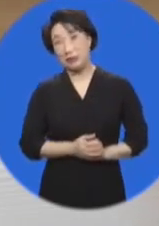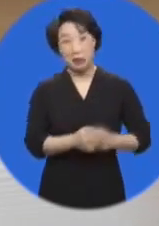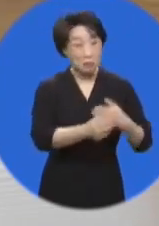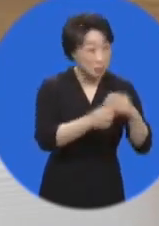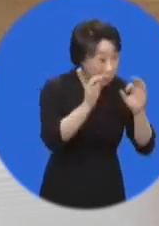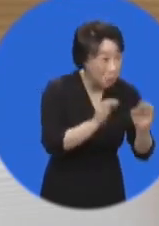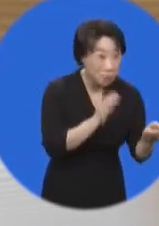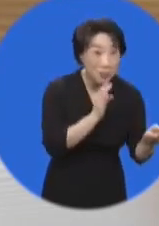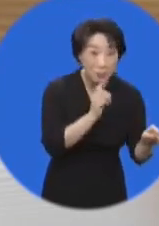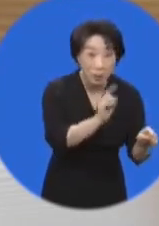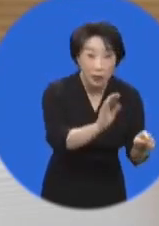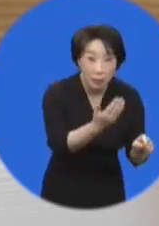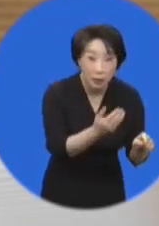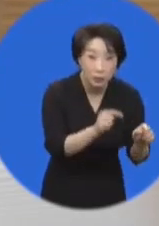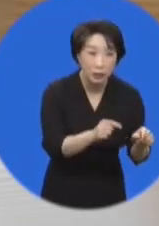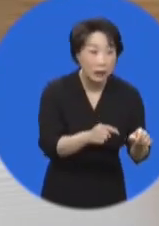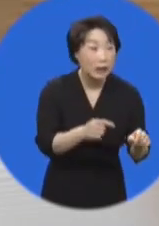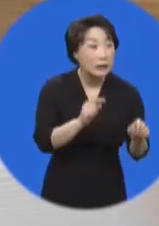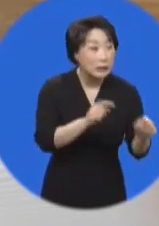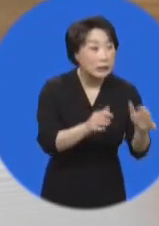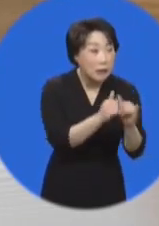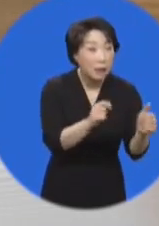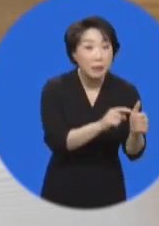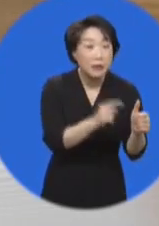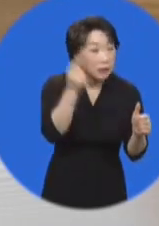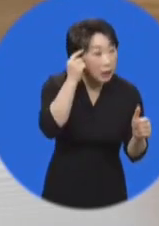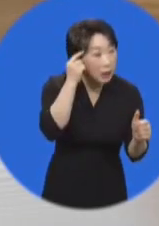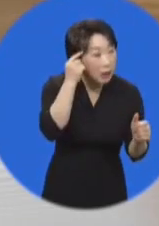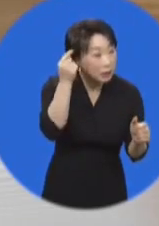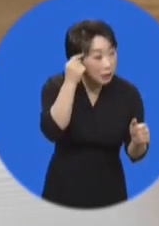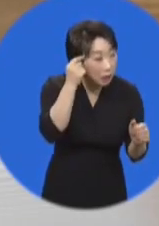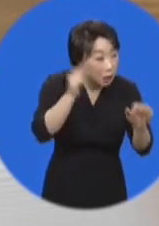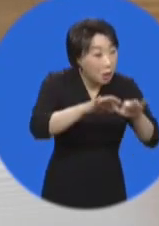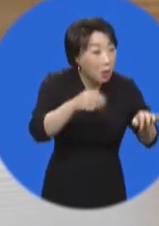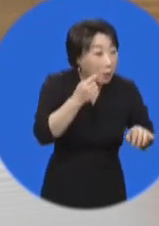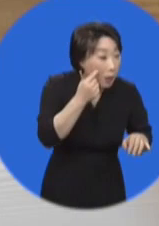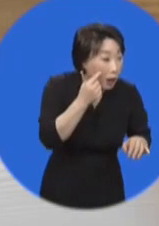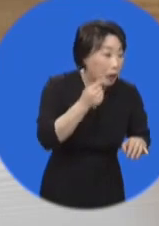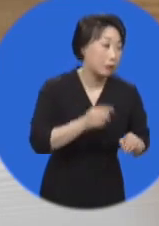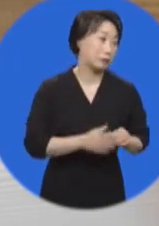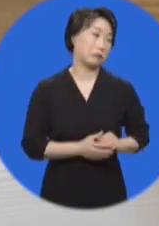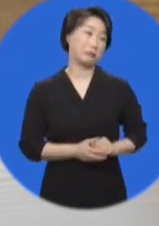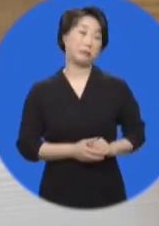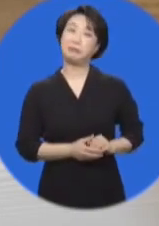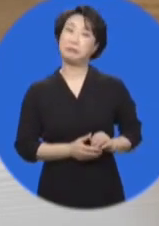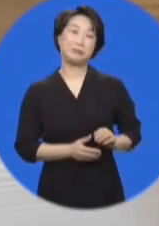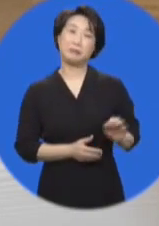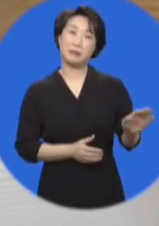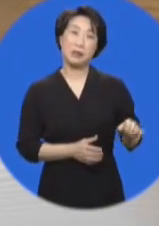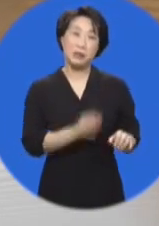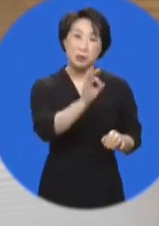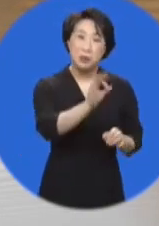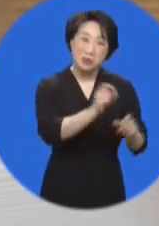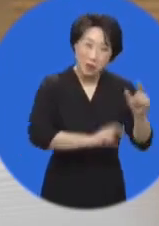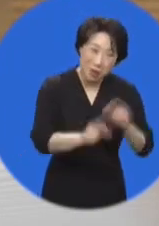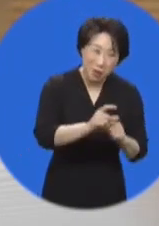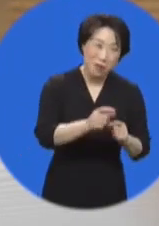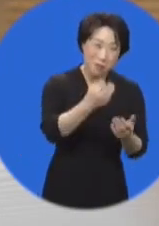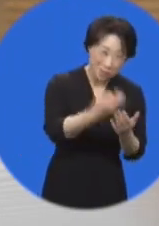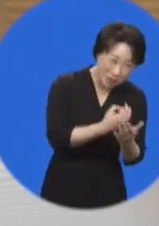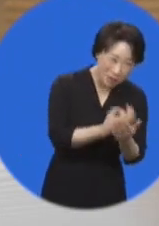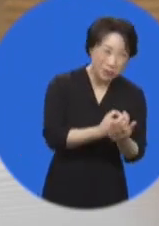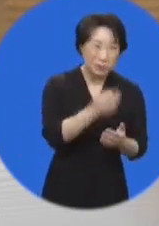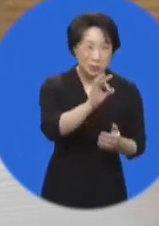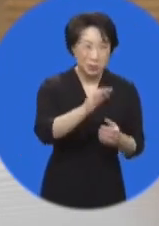보이지요. 그 사람의 생각과 정신을 한번 가만히 보세요. 그 돈 더 벌고